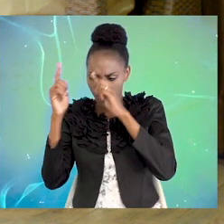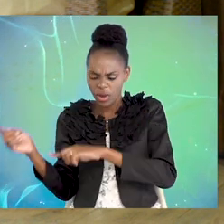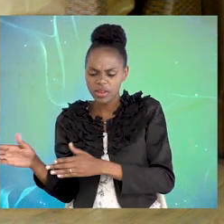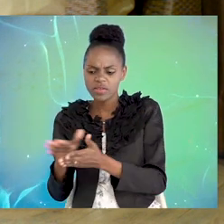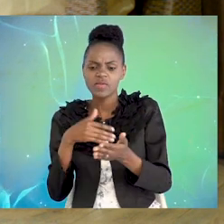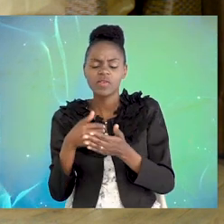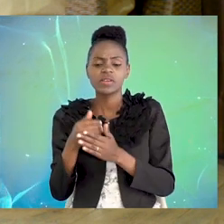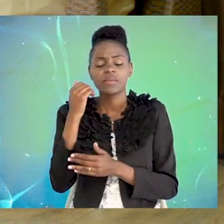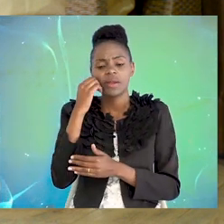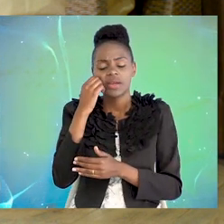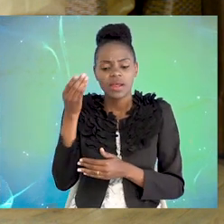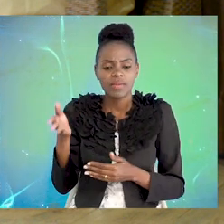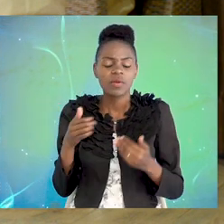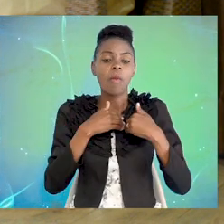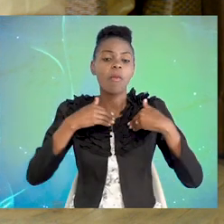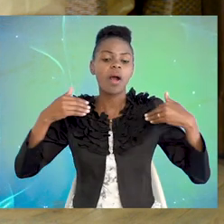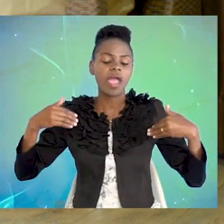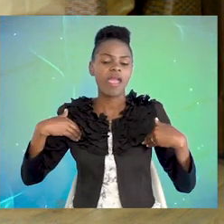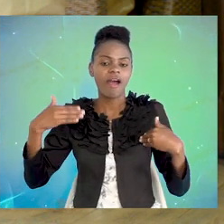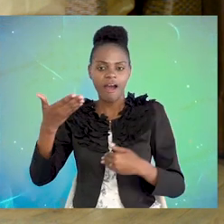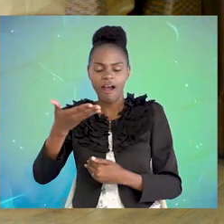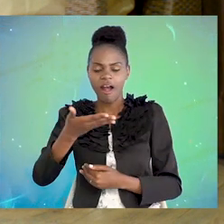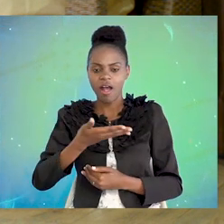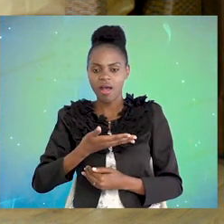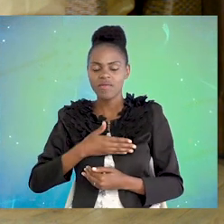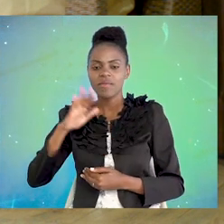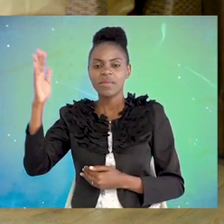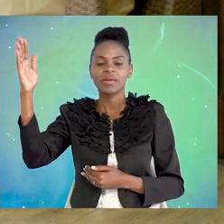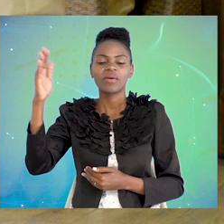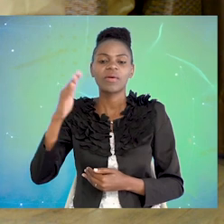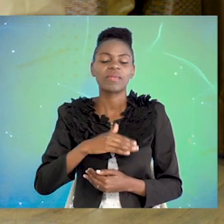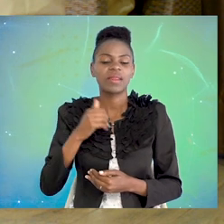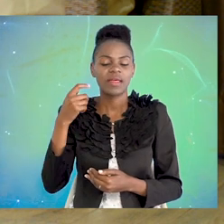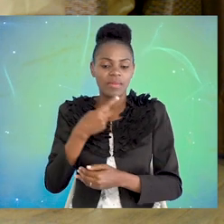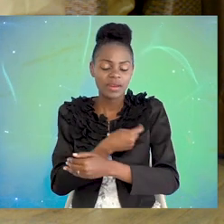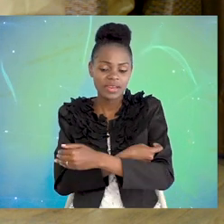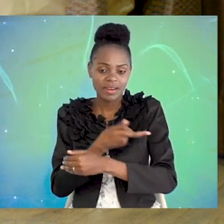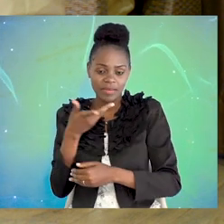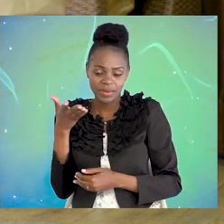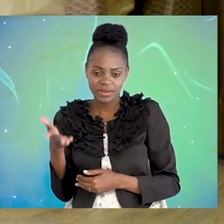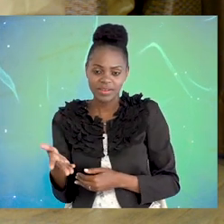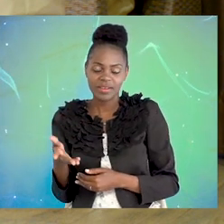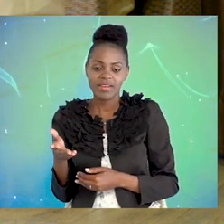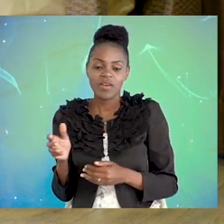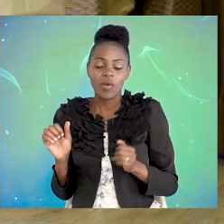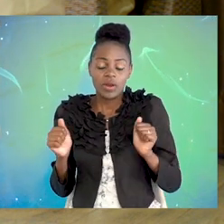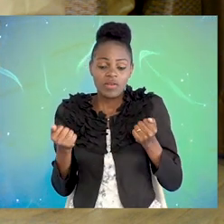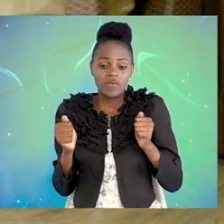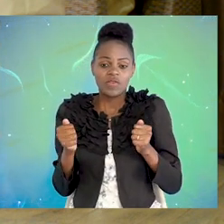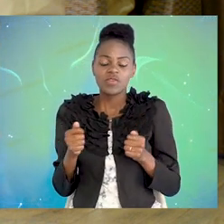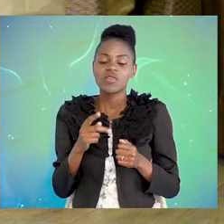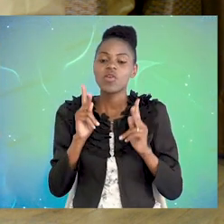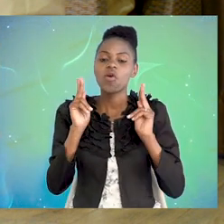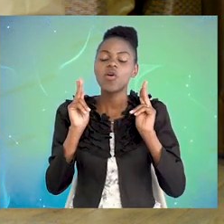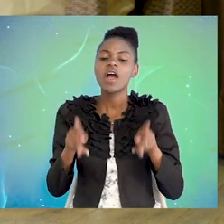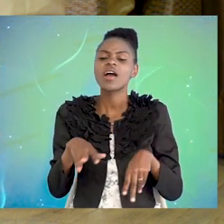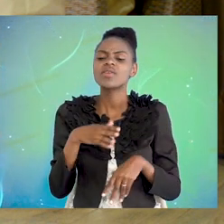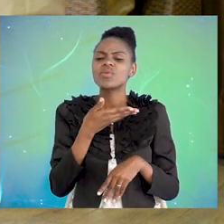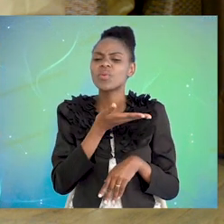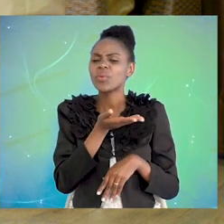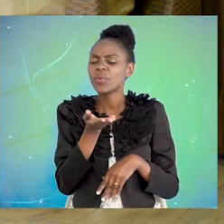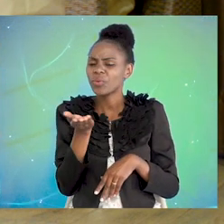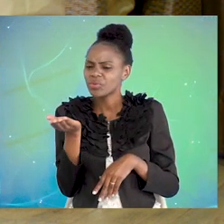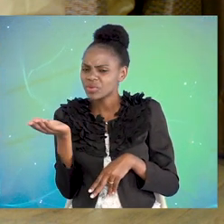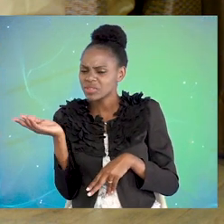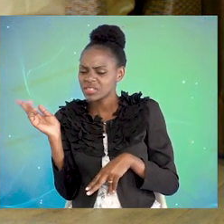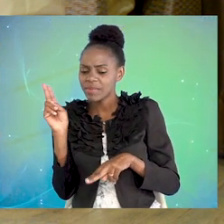imene apapa tili ndi mwayi umene kwabwera kademera amene wa typhoid. So tikumembeza anthu onse